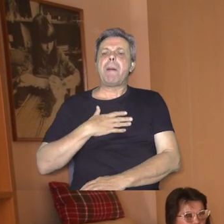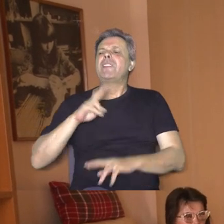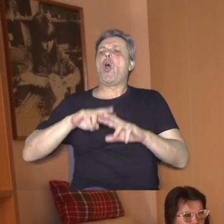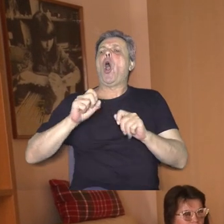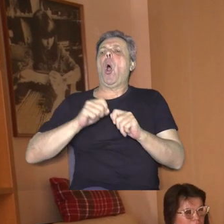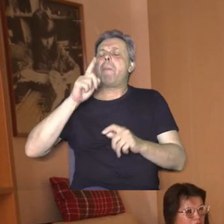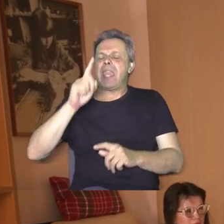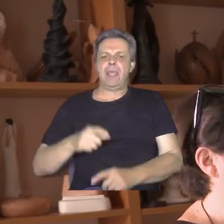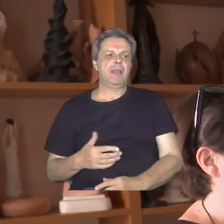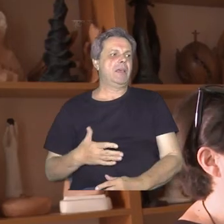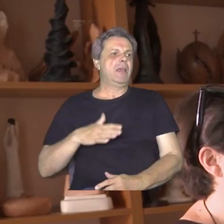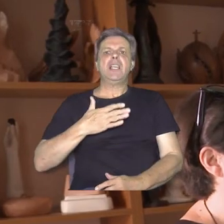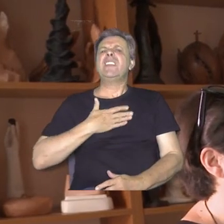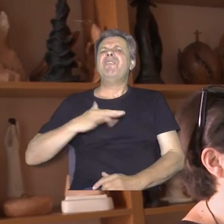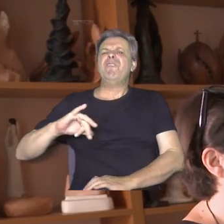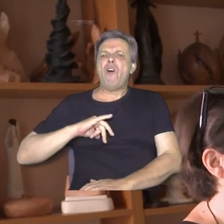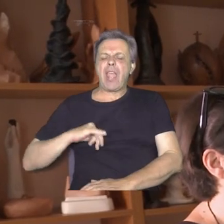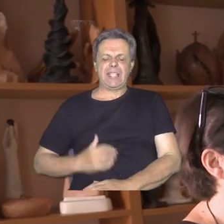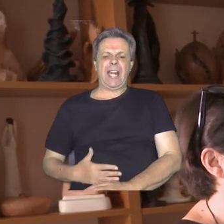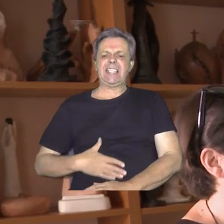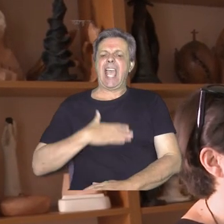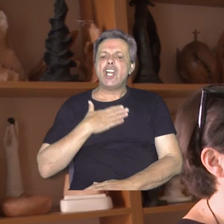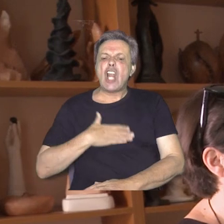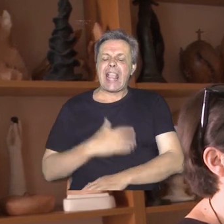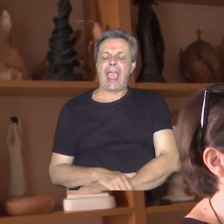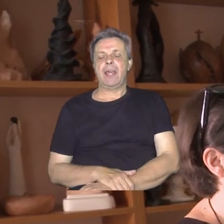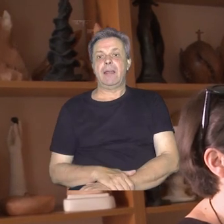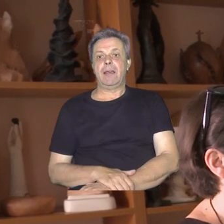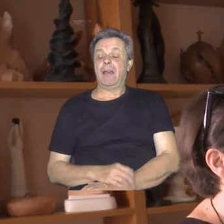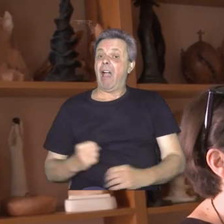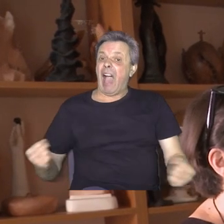svoje hobije, svoje interese, želje,